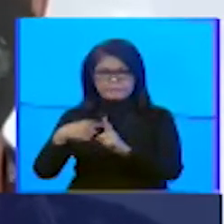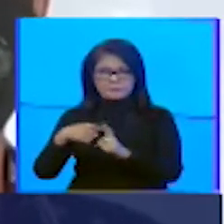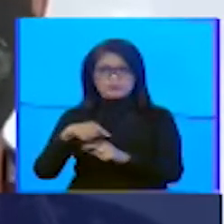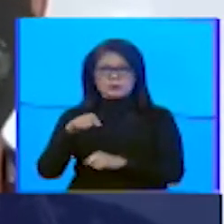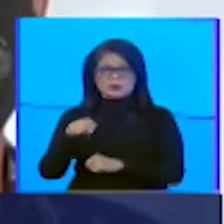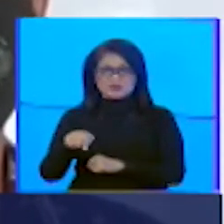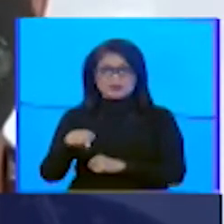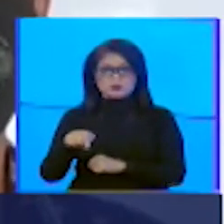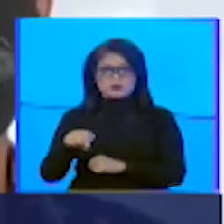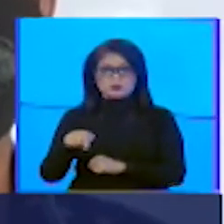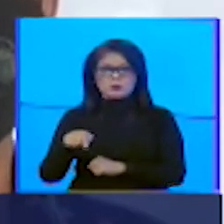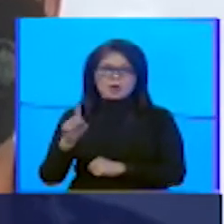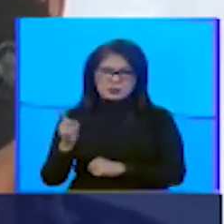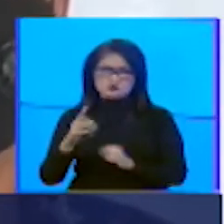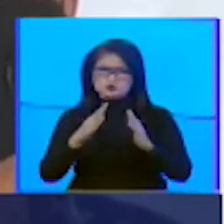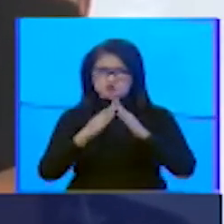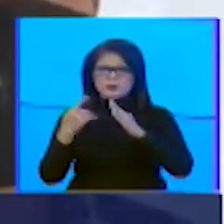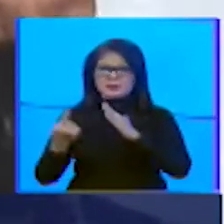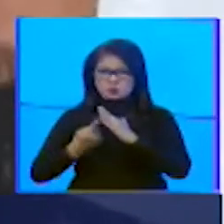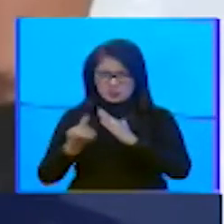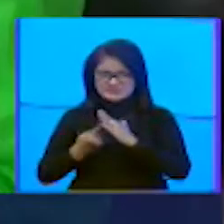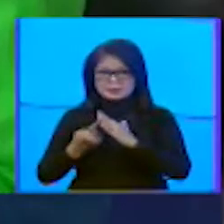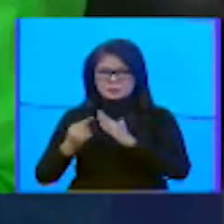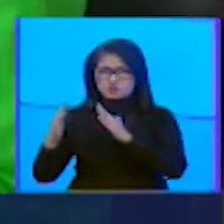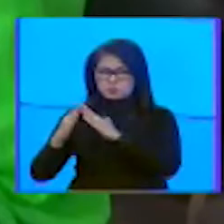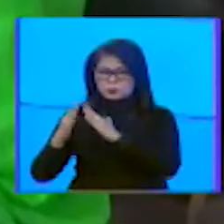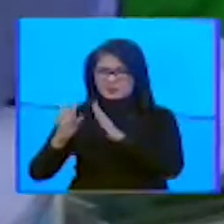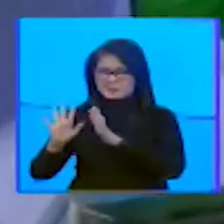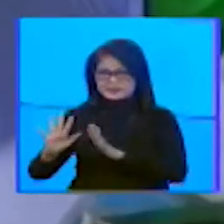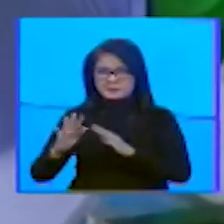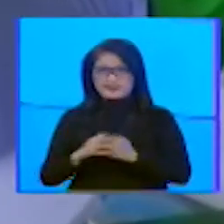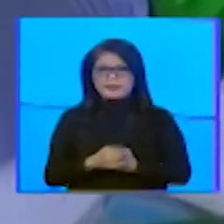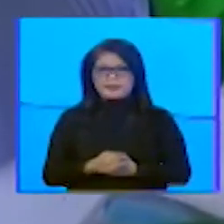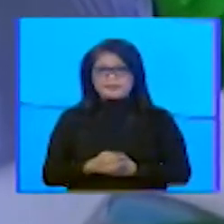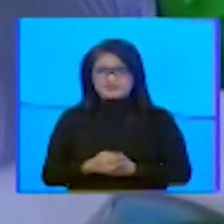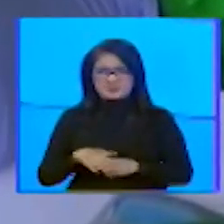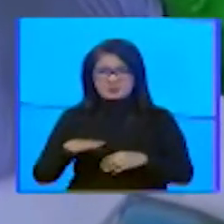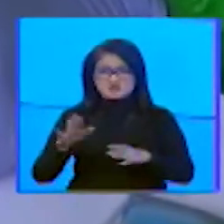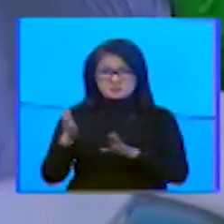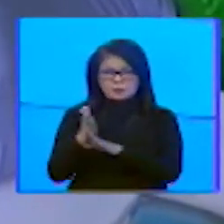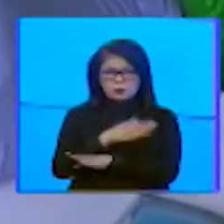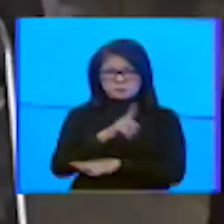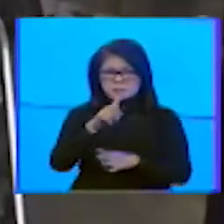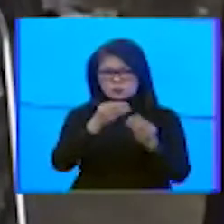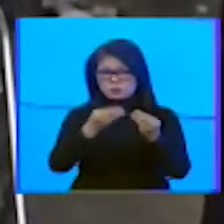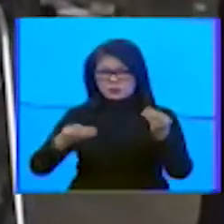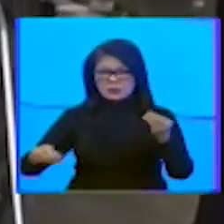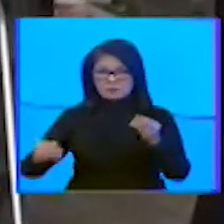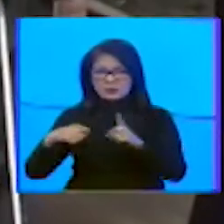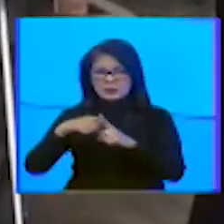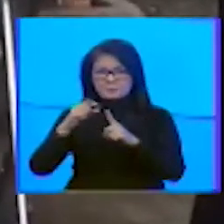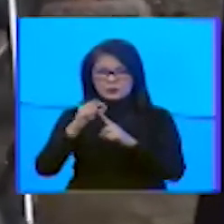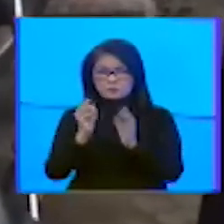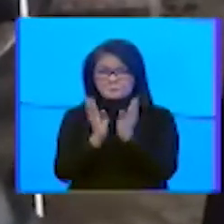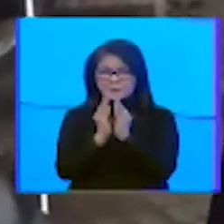kita minta untuk isolasi mandiri di rumah masing-masing. Sebelumnya, satu staf KPU Brebes terkonfirmasi